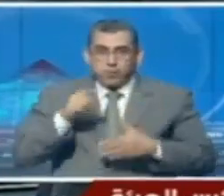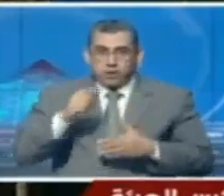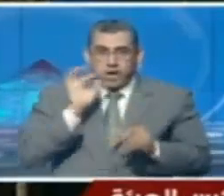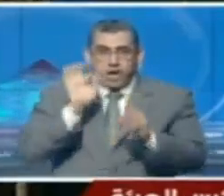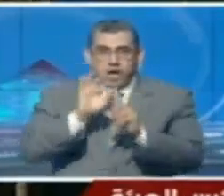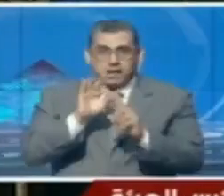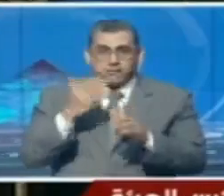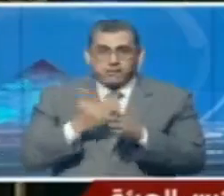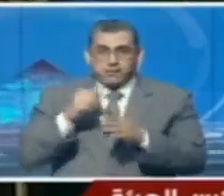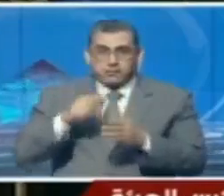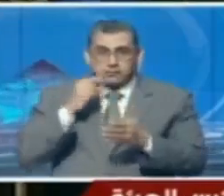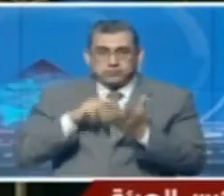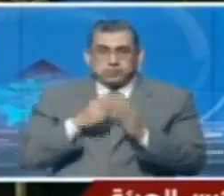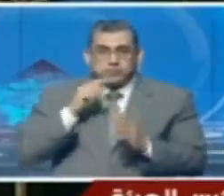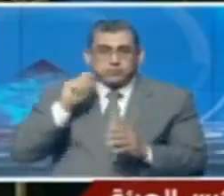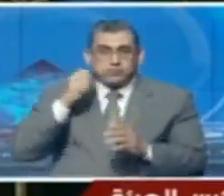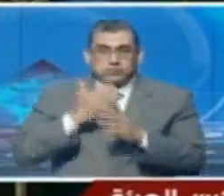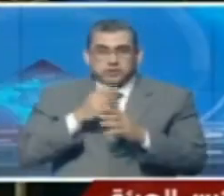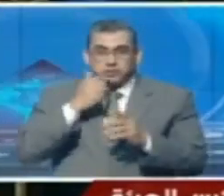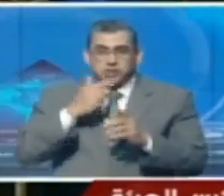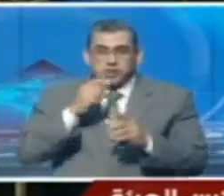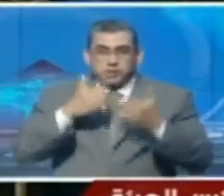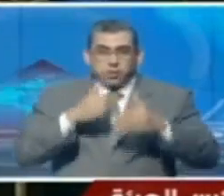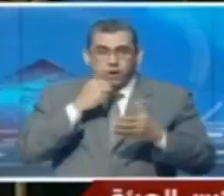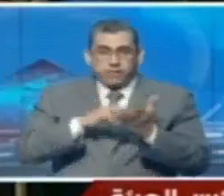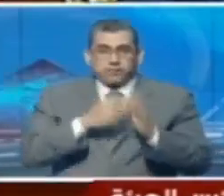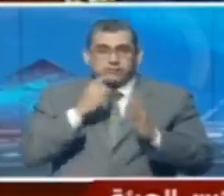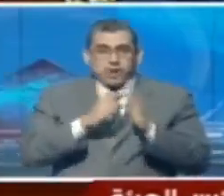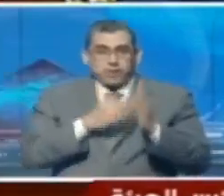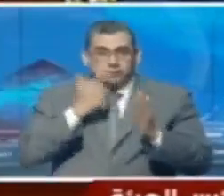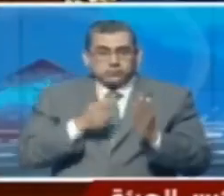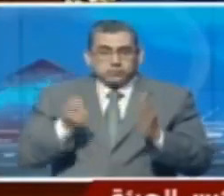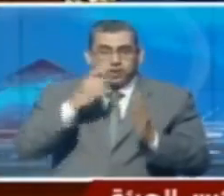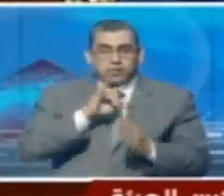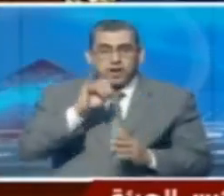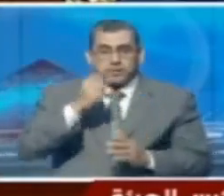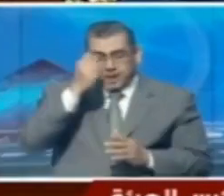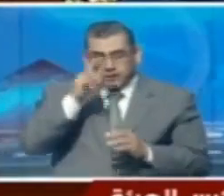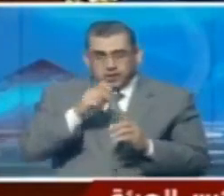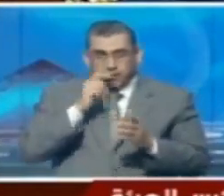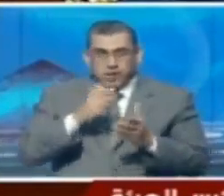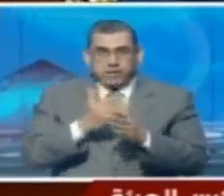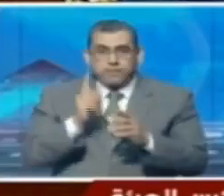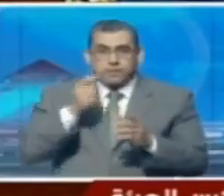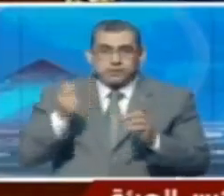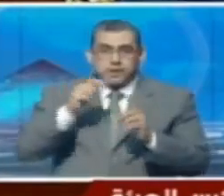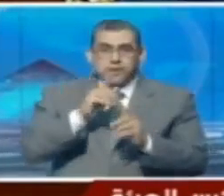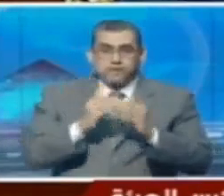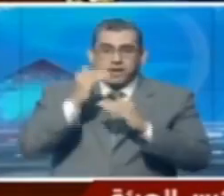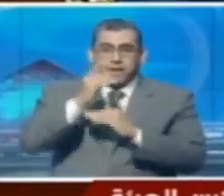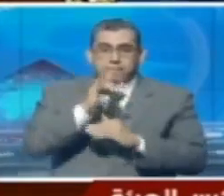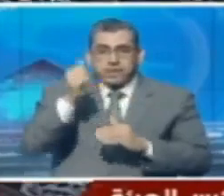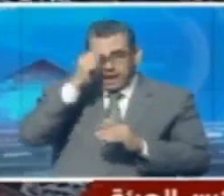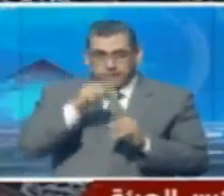إلى تغليظ عقوبة التنمر على الأشخاص ذوي الإعاقة لتصل إلى غرامة 50,000 جنيه ولا تزيد عن